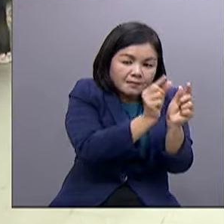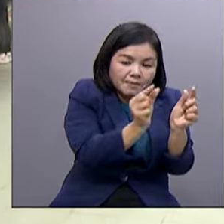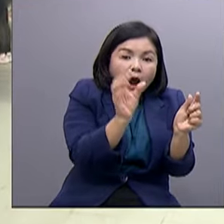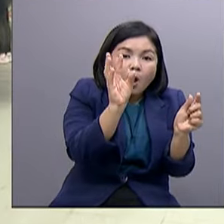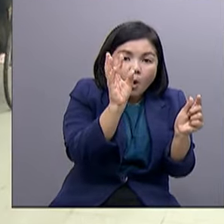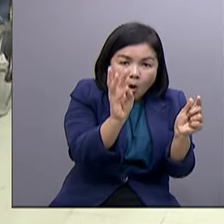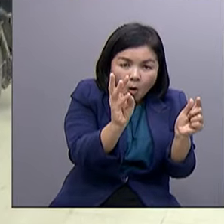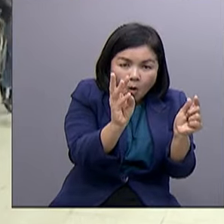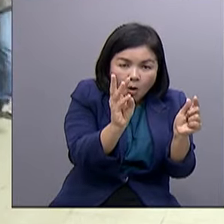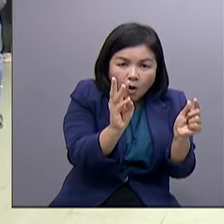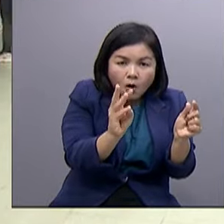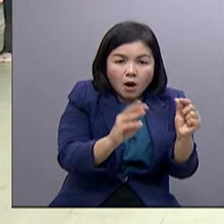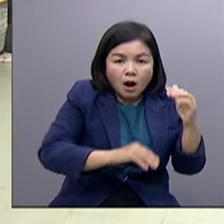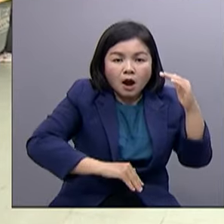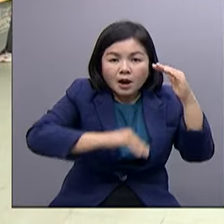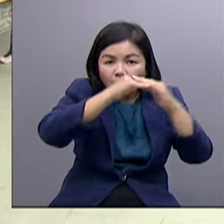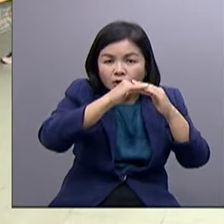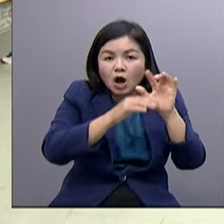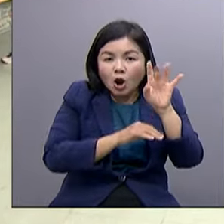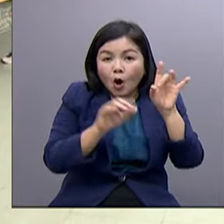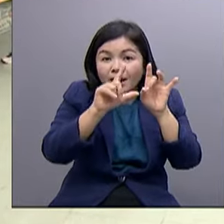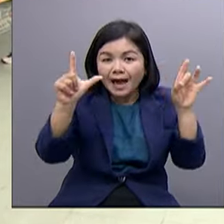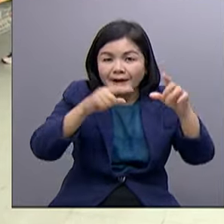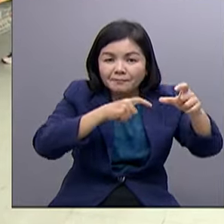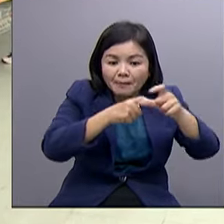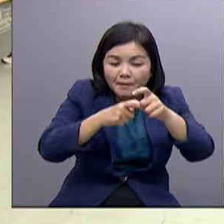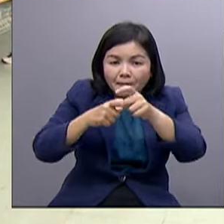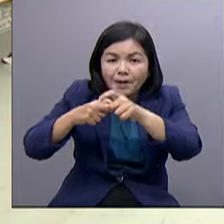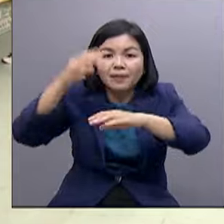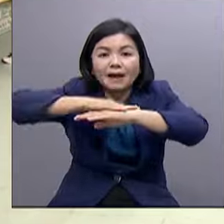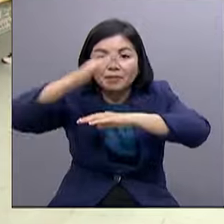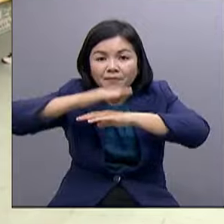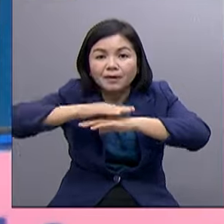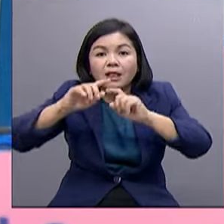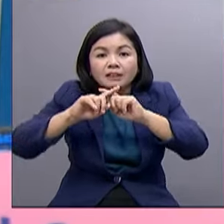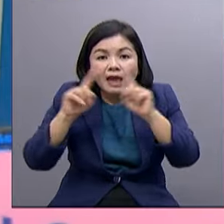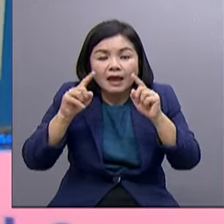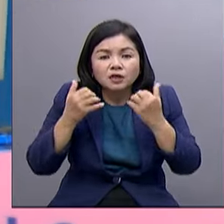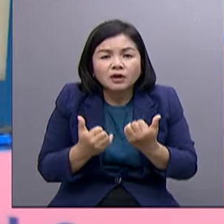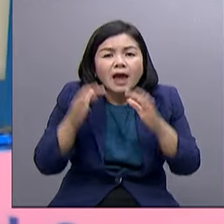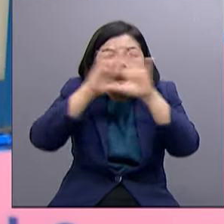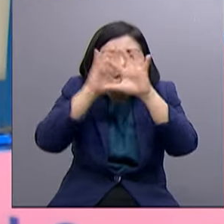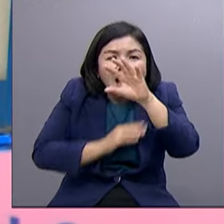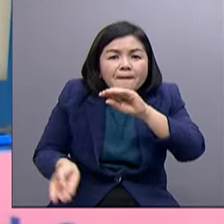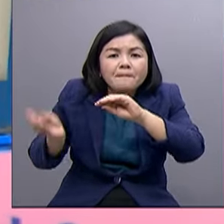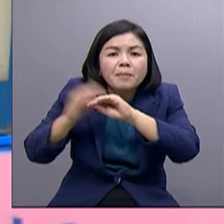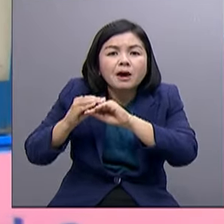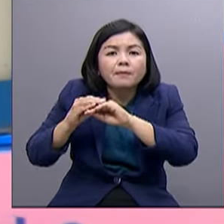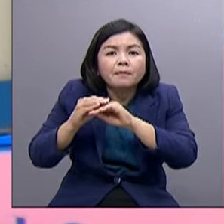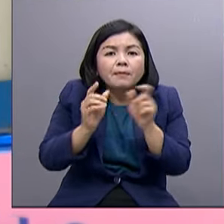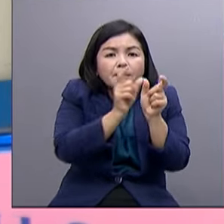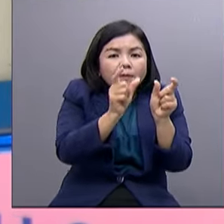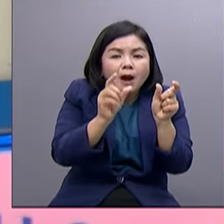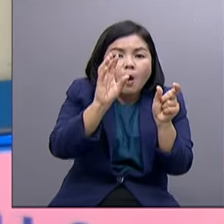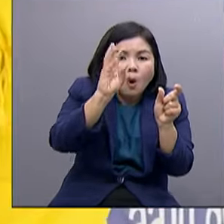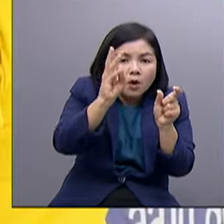จะไม่เกิน100ล้านใช่ไหมฮะแต่ทำไมทำมาในขนาดนี้เนี่ยก็ใช้วิธีการว่ามาเพิ่มที่ตัว L6 แล้วก็เพิ่ม